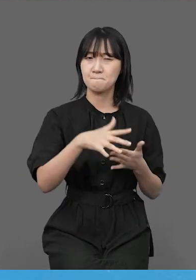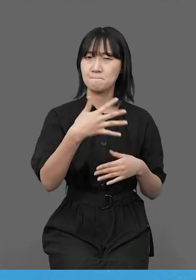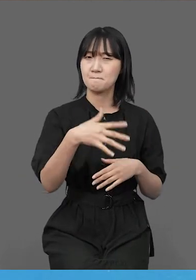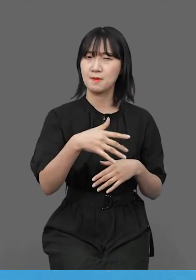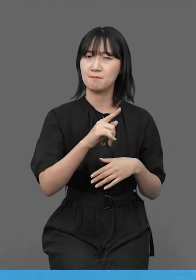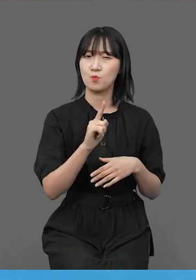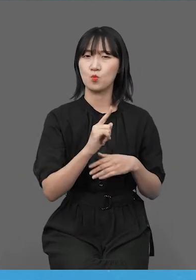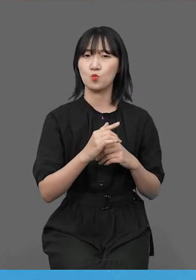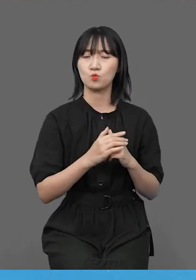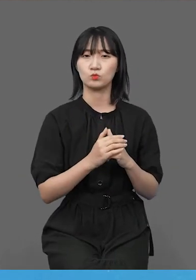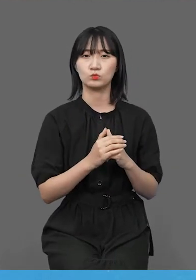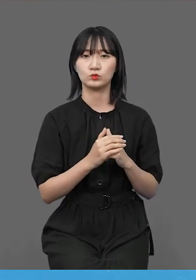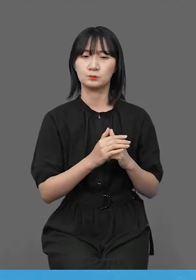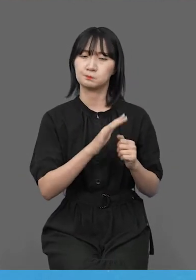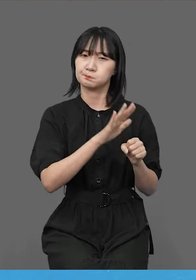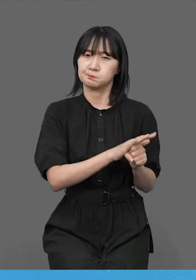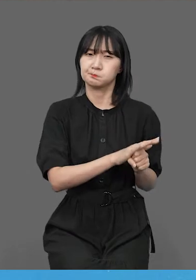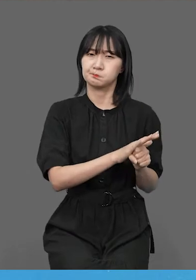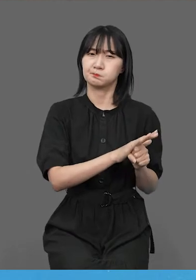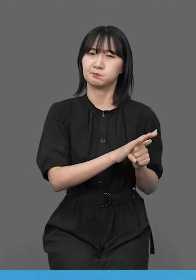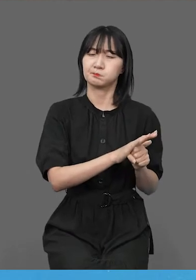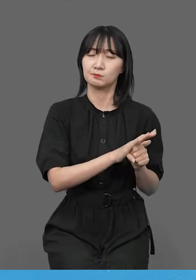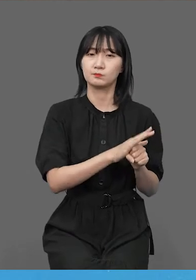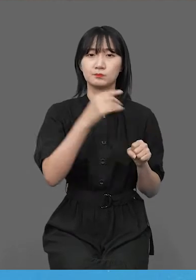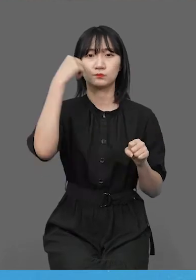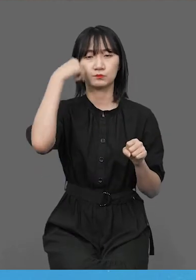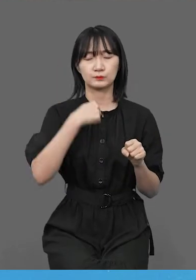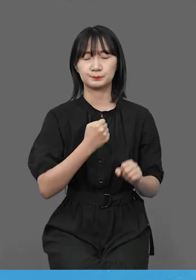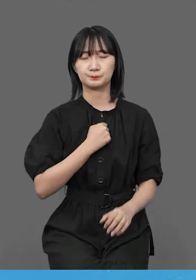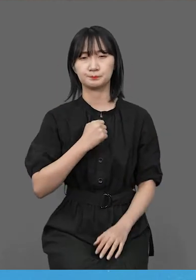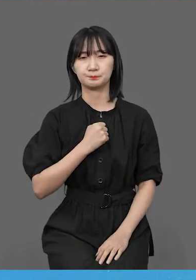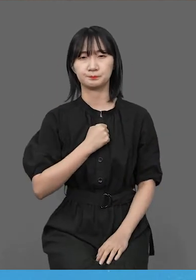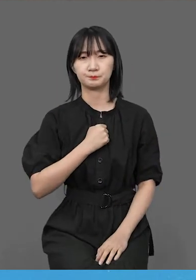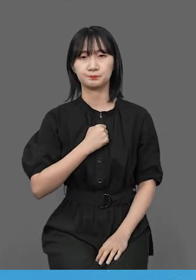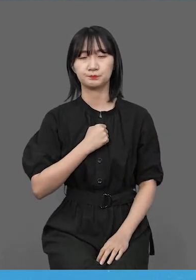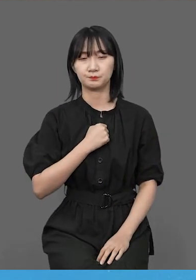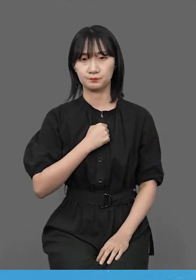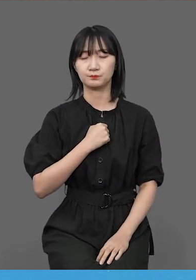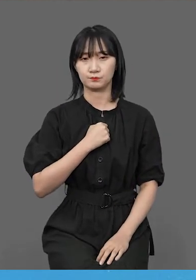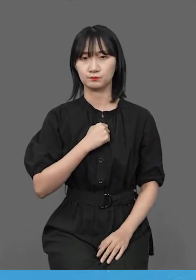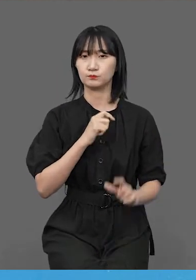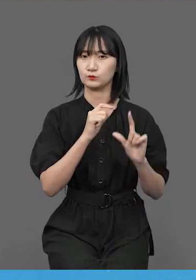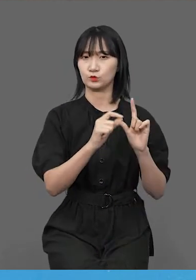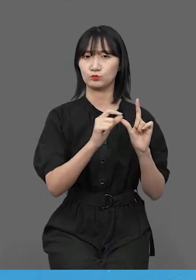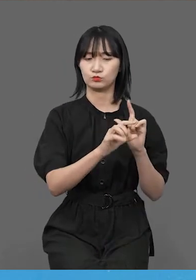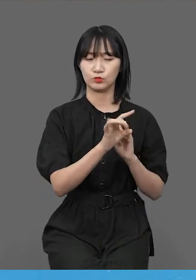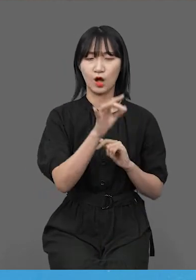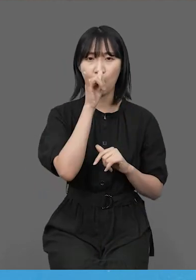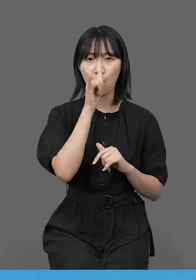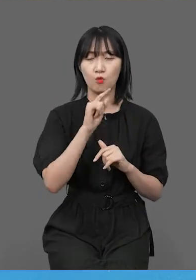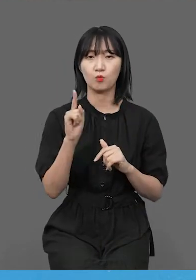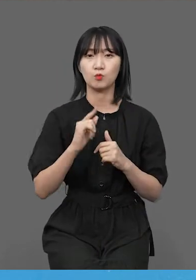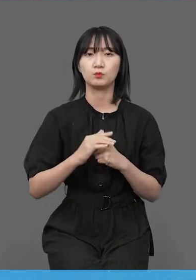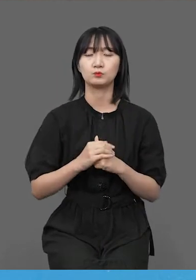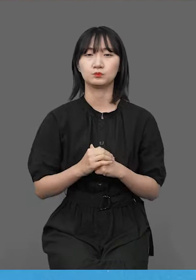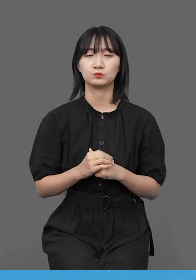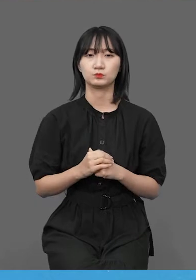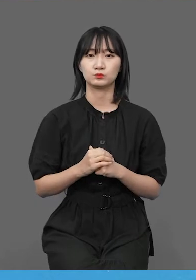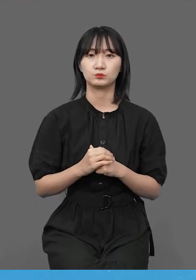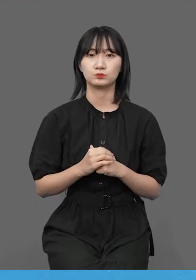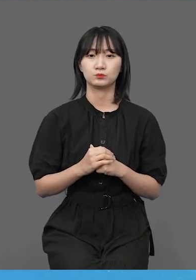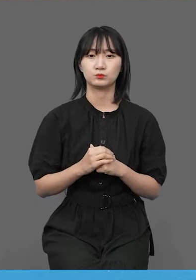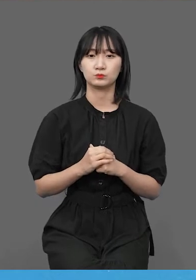말이죠, 뭔가 꽉 막혀 있다고나 할까요? 좀 답답한 그런 부분이 한 군데 있었습니다.